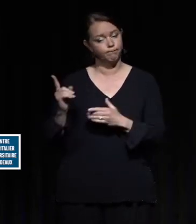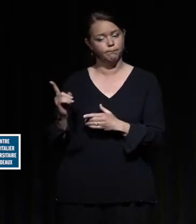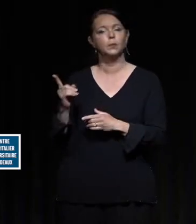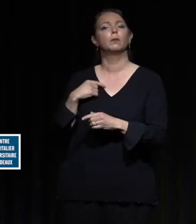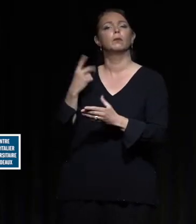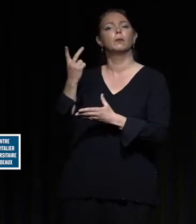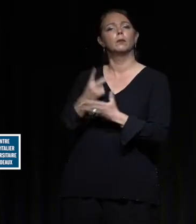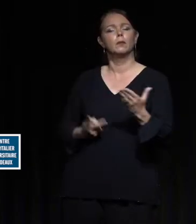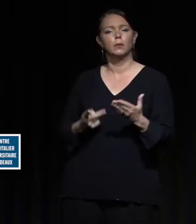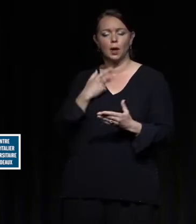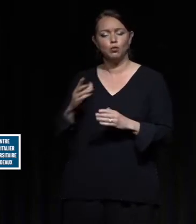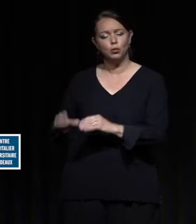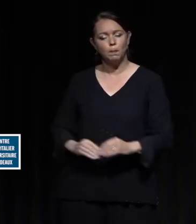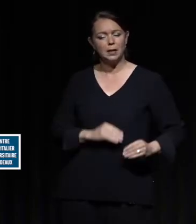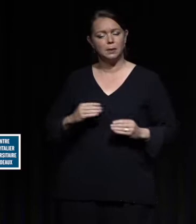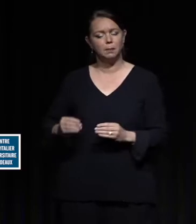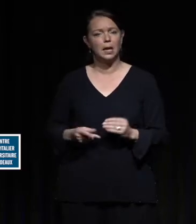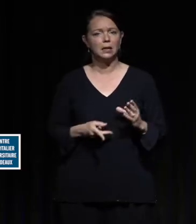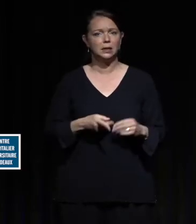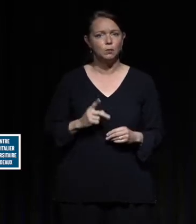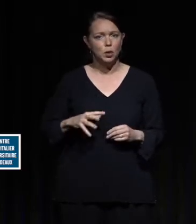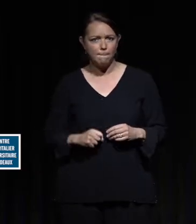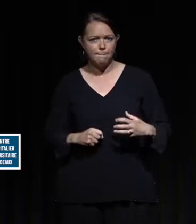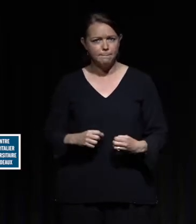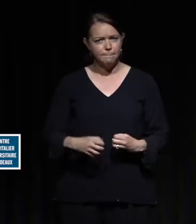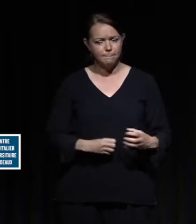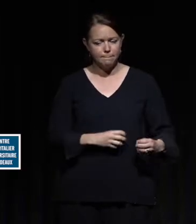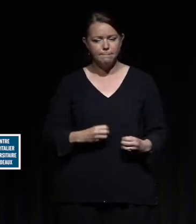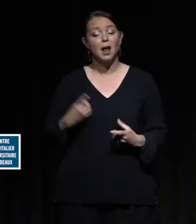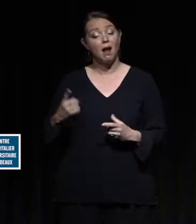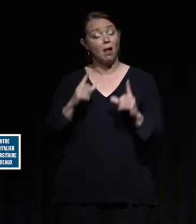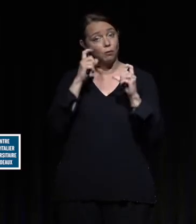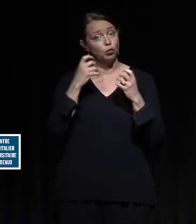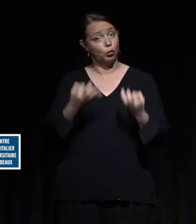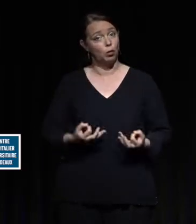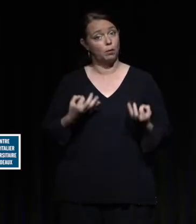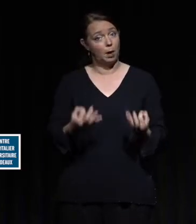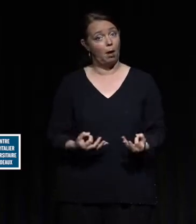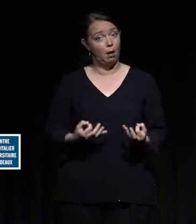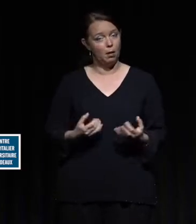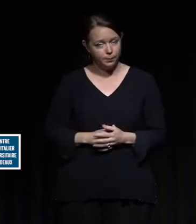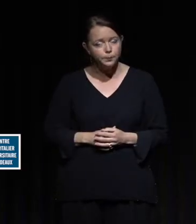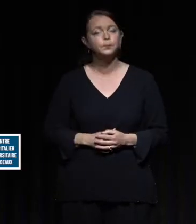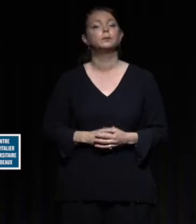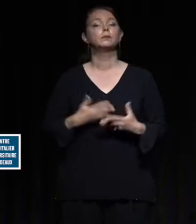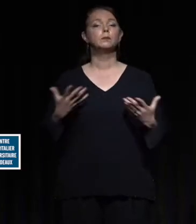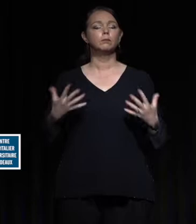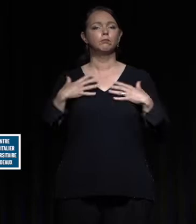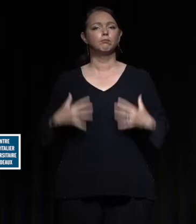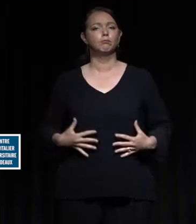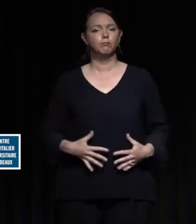localisations préférentielles sur une photo qui elle-même est normale pour le moment. Et nos organismes ont un